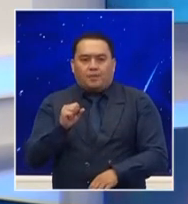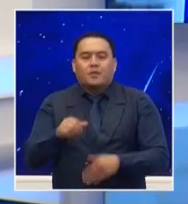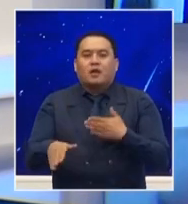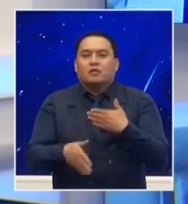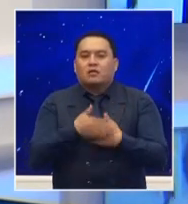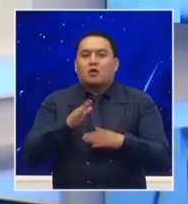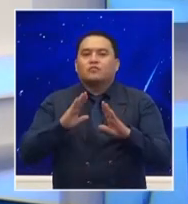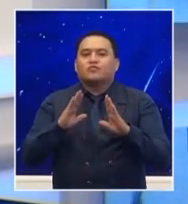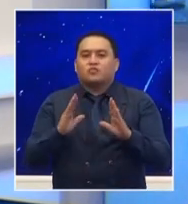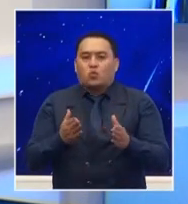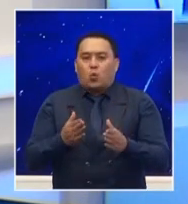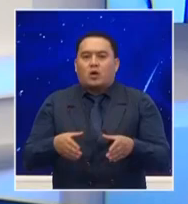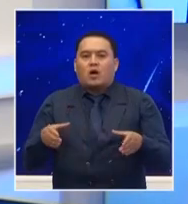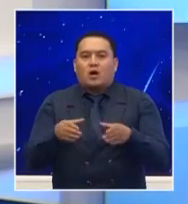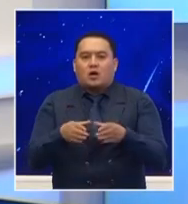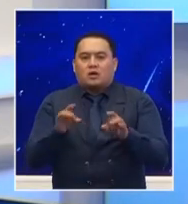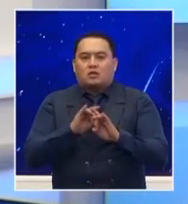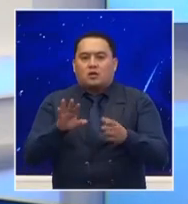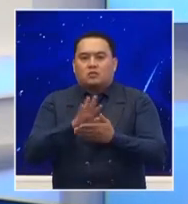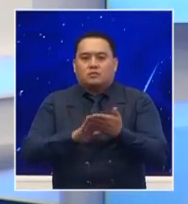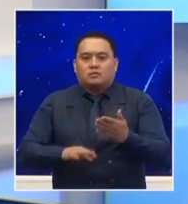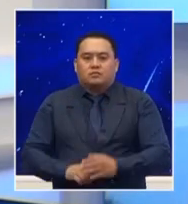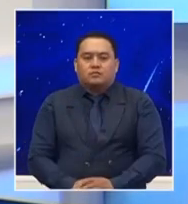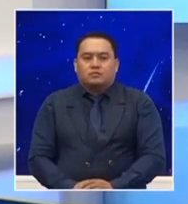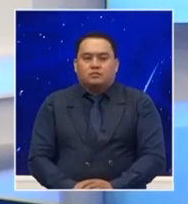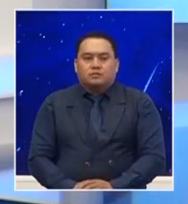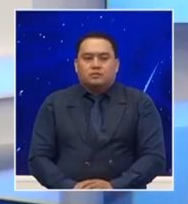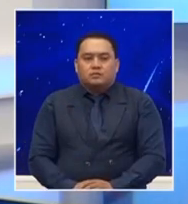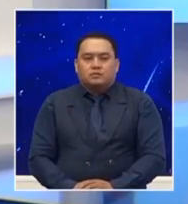в этом случае члены кооператива, узнавала Адина Смагулова.